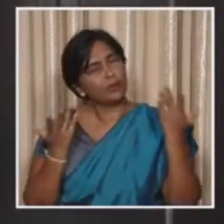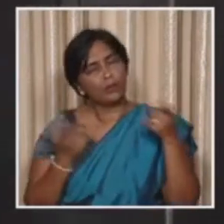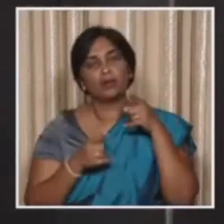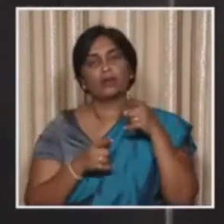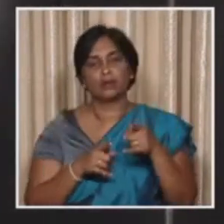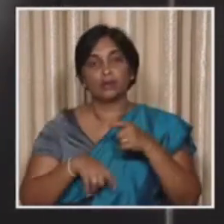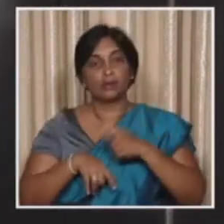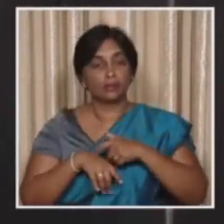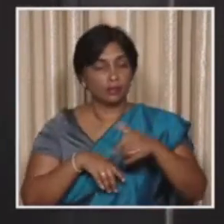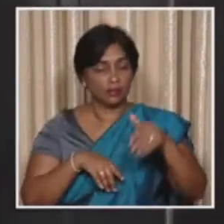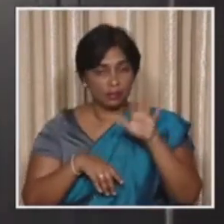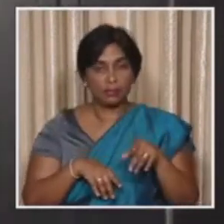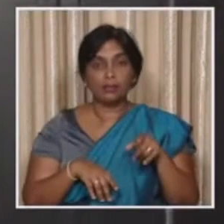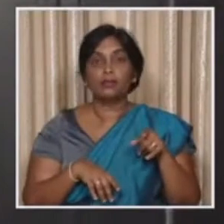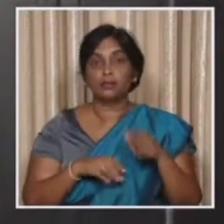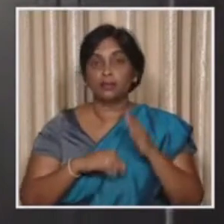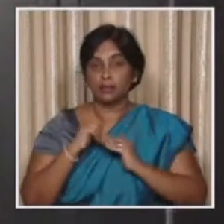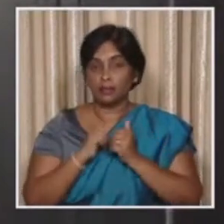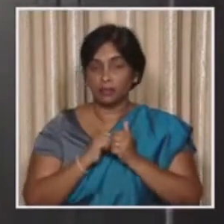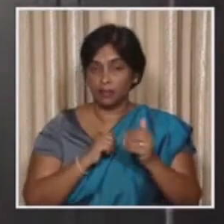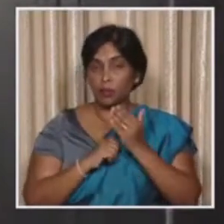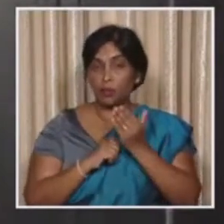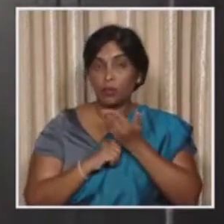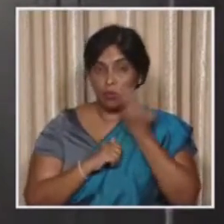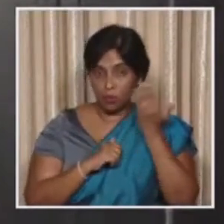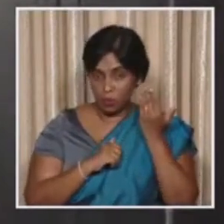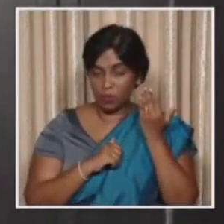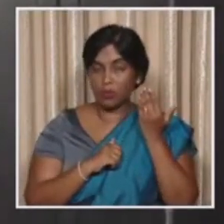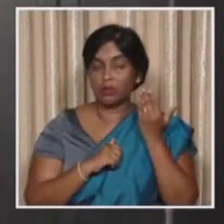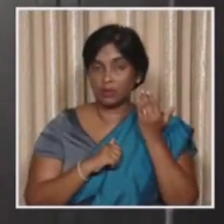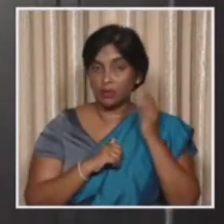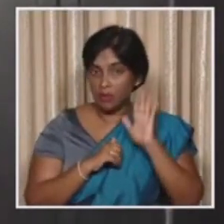இந்த காலப்பகுதியிலே உங்களுக்கு முடியும் என்றால் செய்து காட்டுங்கள் என கூறி விடைபெறுகின்றேன். நன்றி.